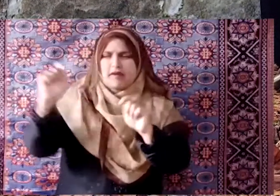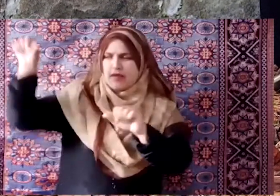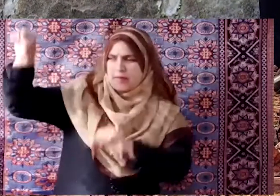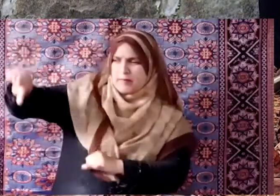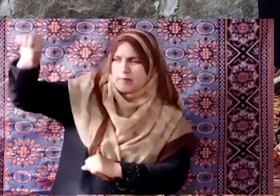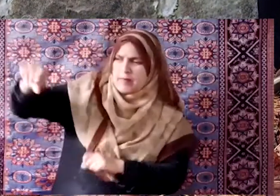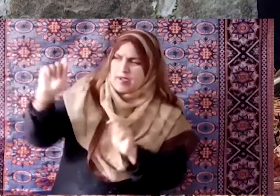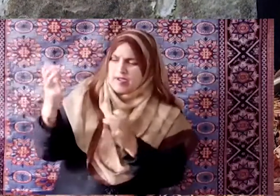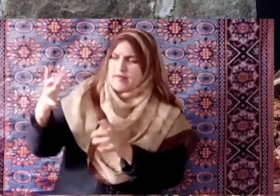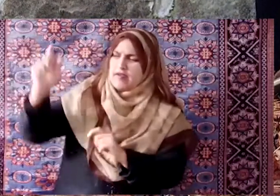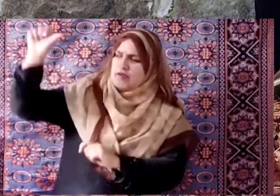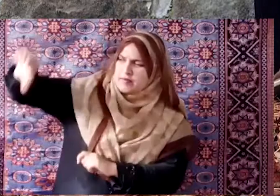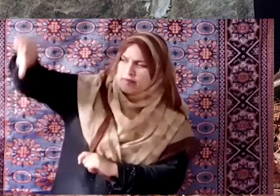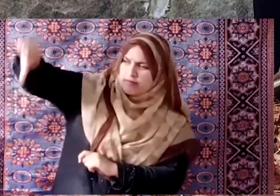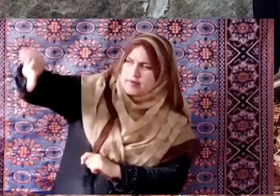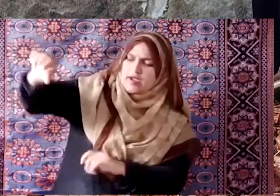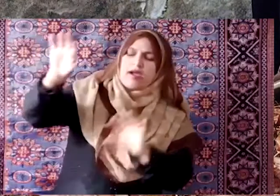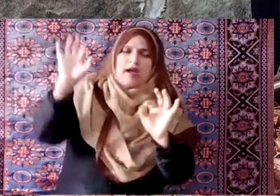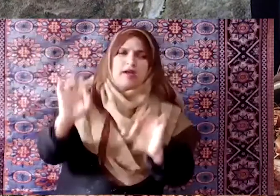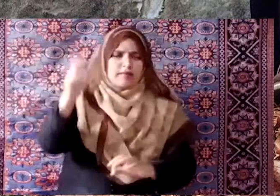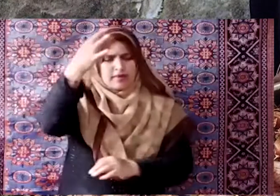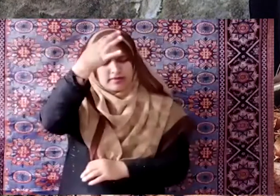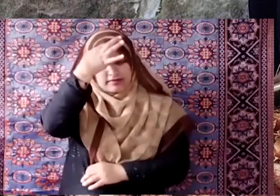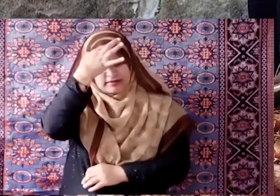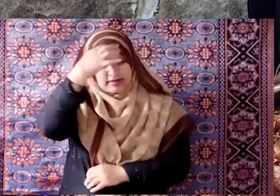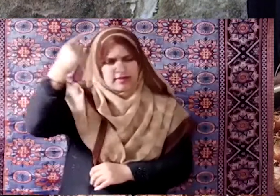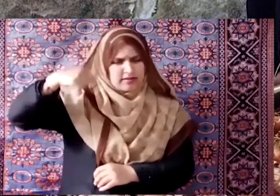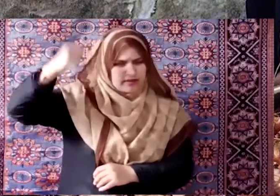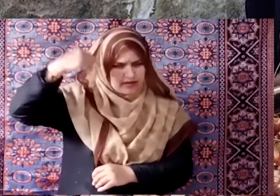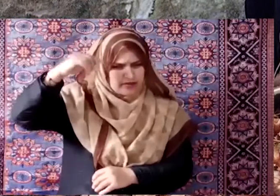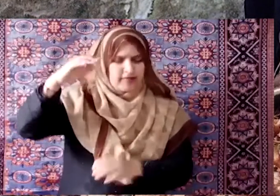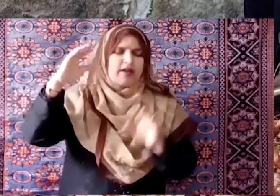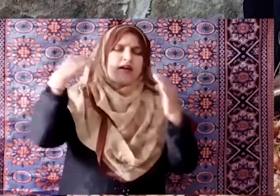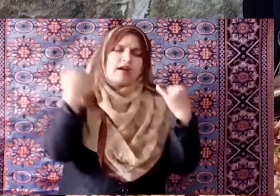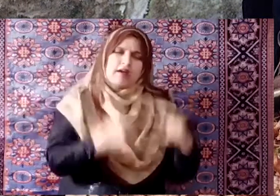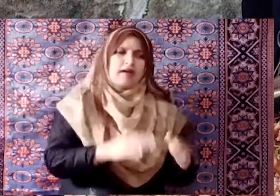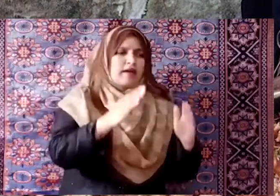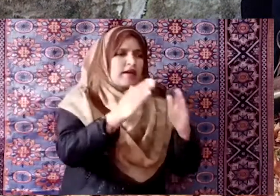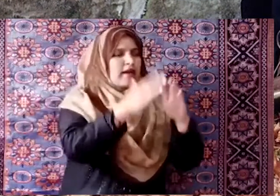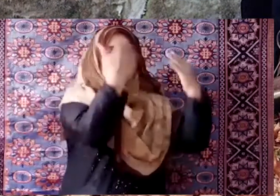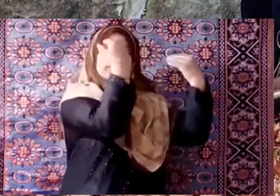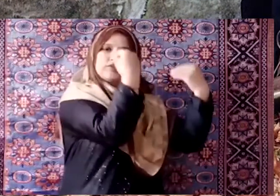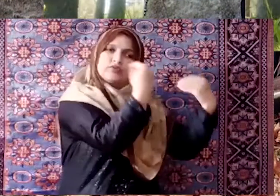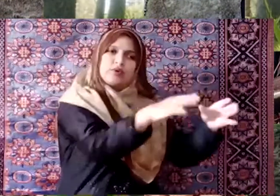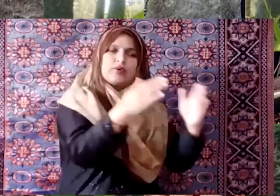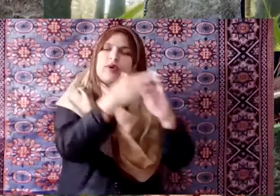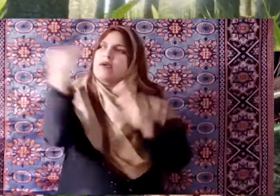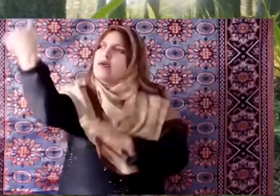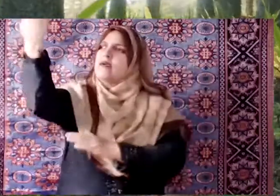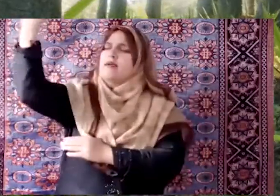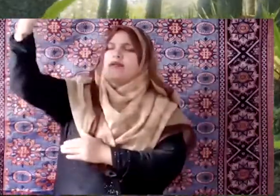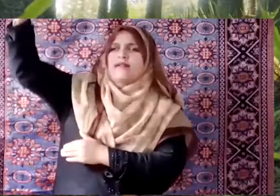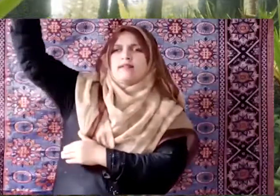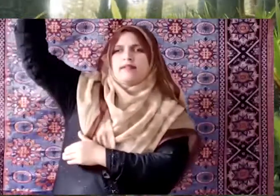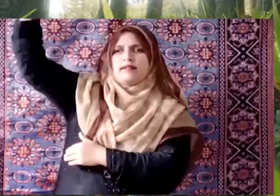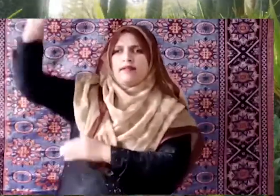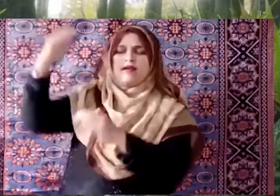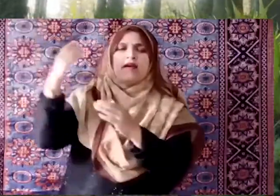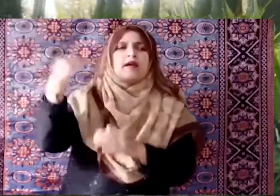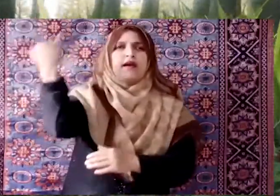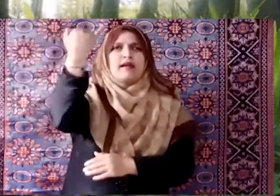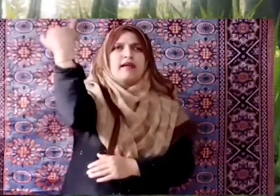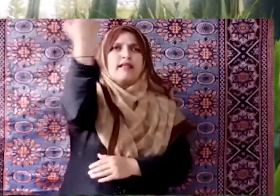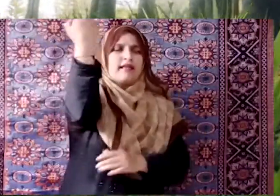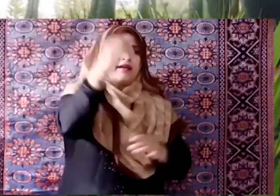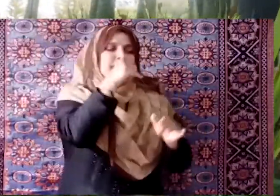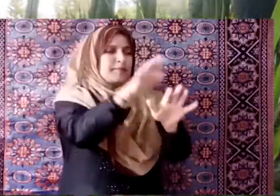بھابیاں اسے کام نہ کرنے کا طعنہ دیتیں۔ بھابیوں کے طعنے سن کر وہ جھنگ کی طرف چل دیا۔ جھنگ بیلے میں